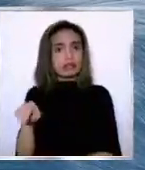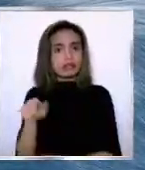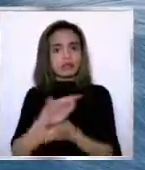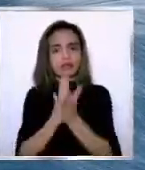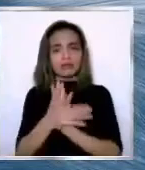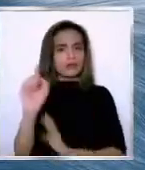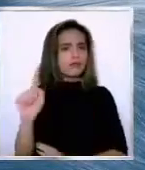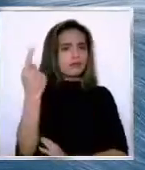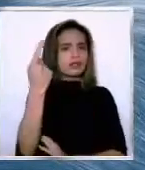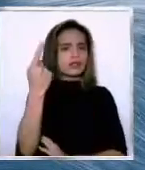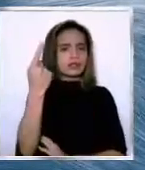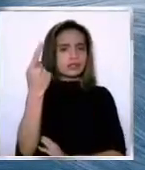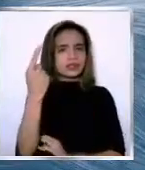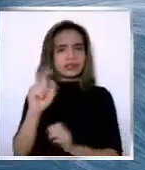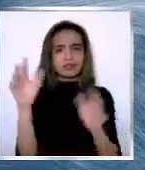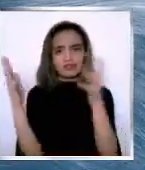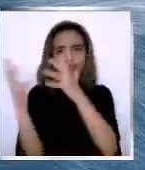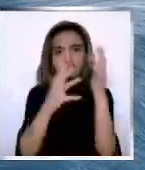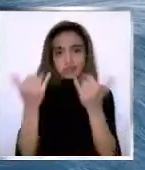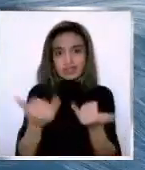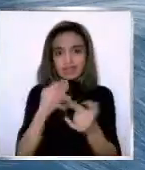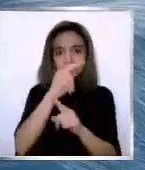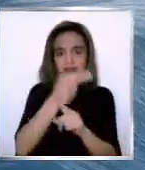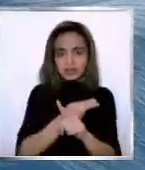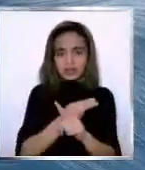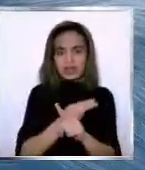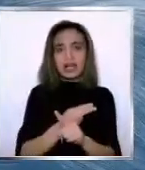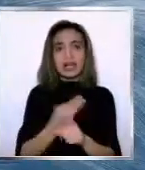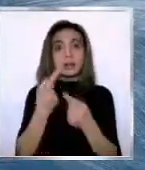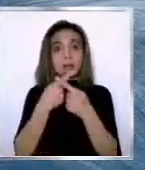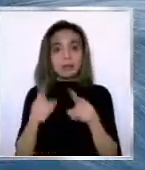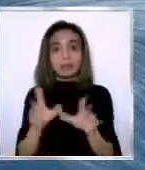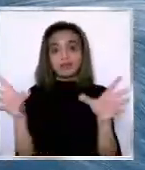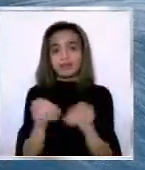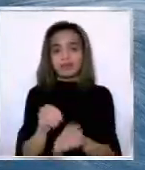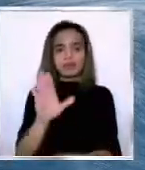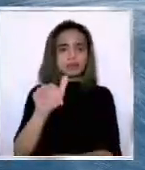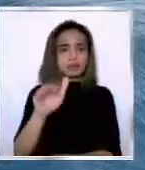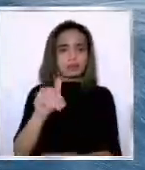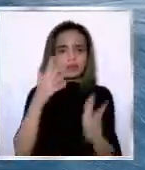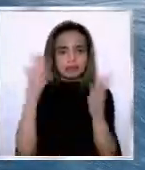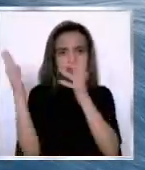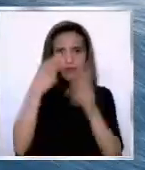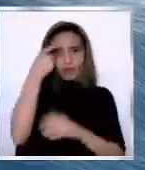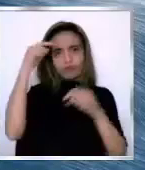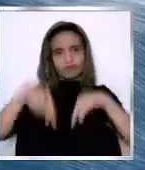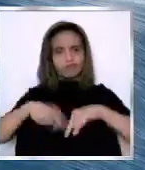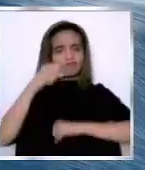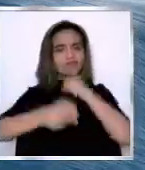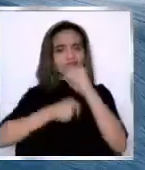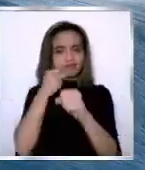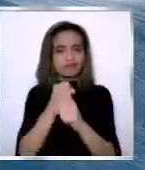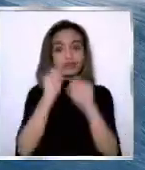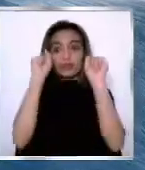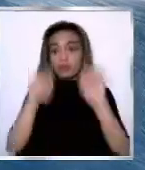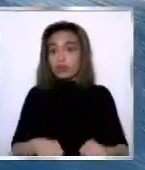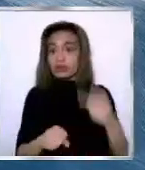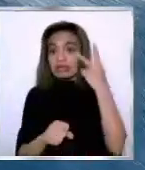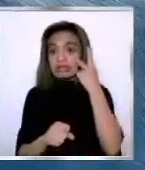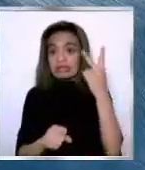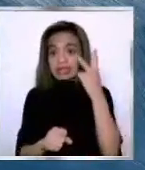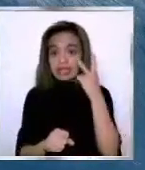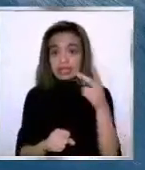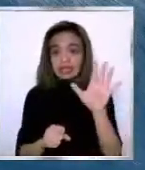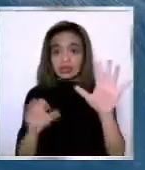ng Disyembre at panglabinlimang bagyo para sa taong 2021. Makikita nyo, mga kapuso, manggigilid lang yan dito